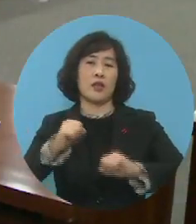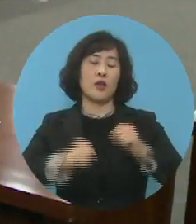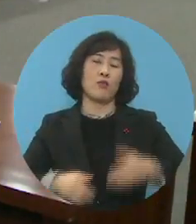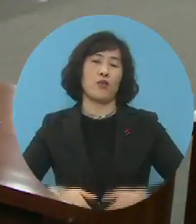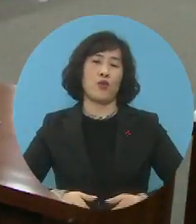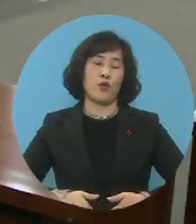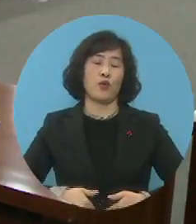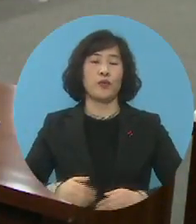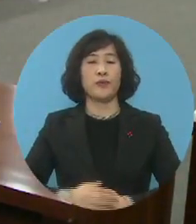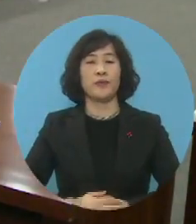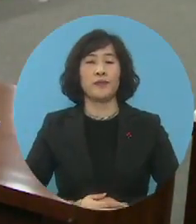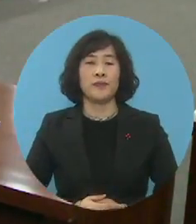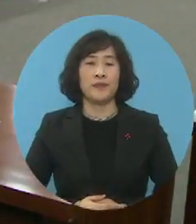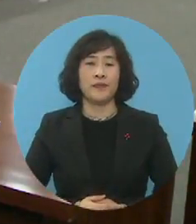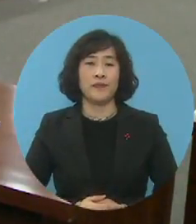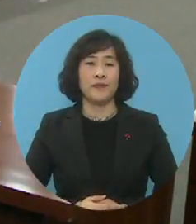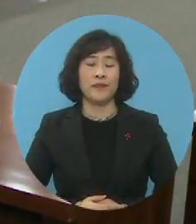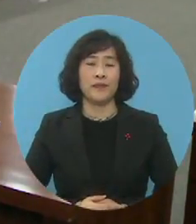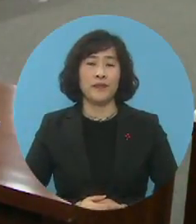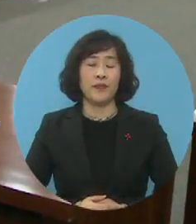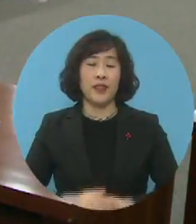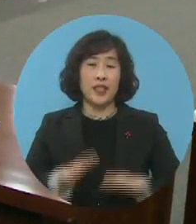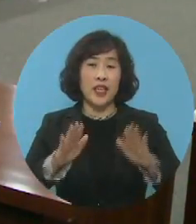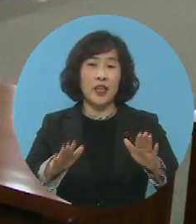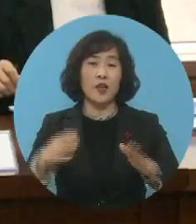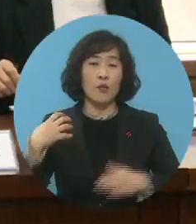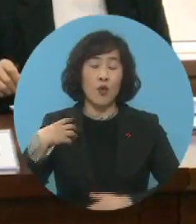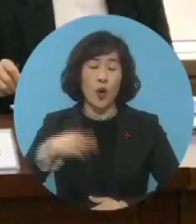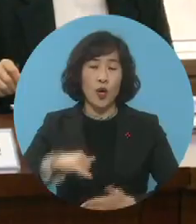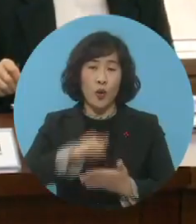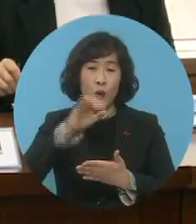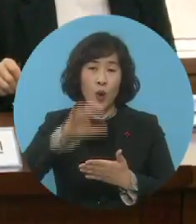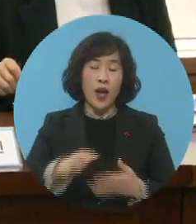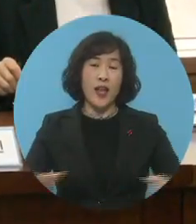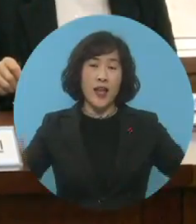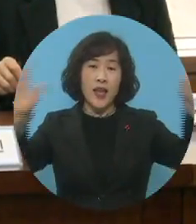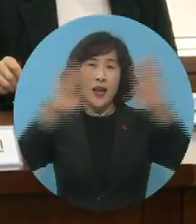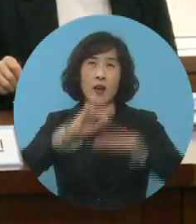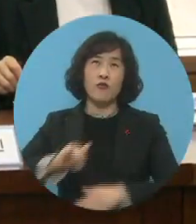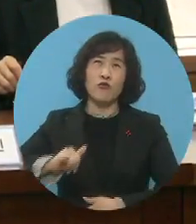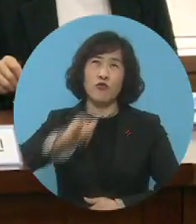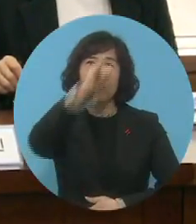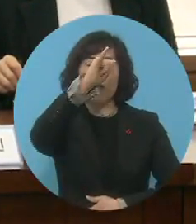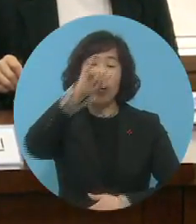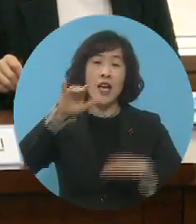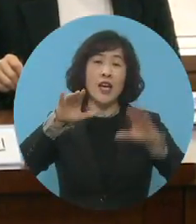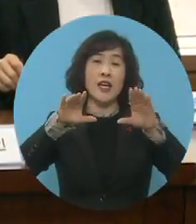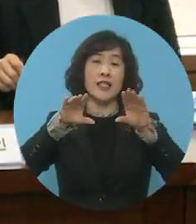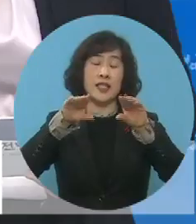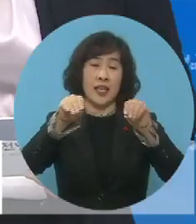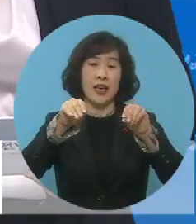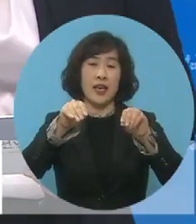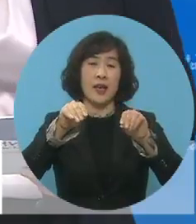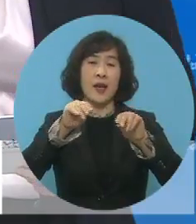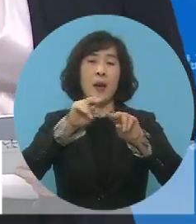운항 제한 백지화와 관련해 정부 움직임에 잘 대응한 관련 부서를 격려했습니다.